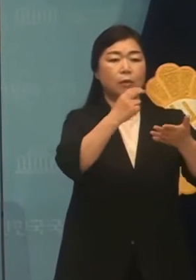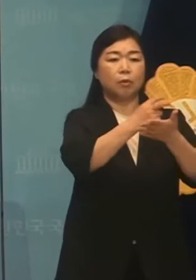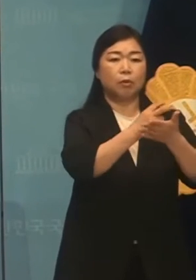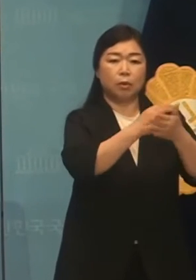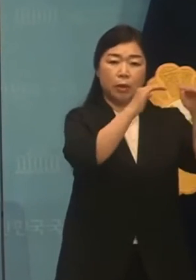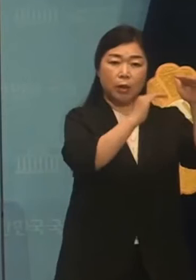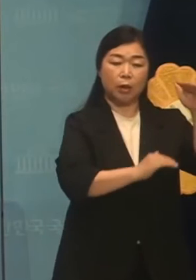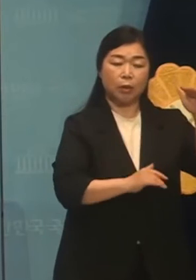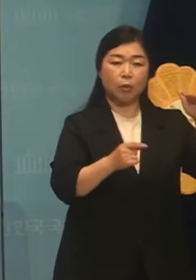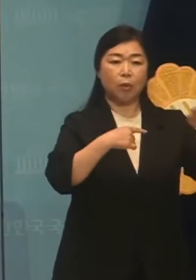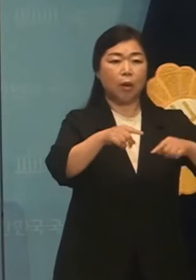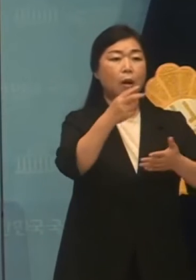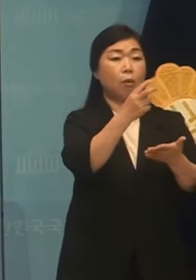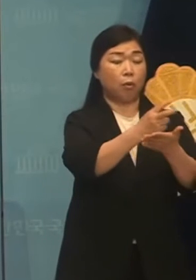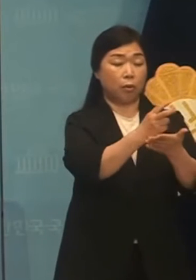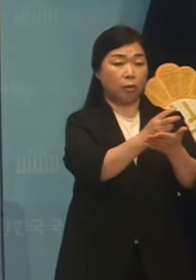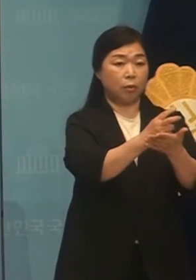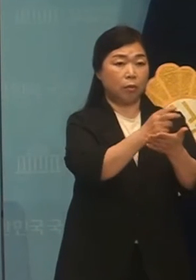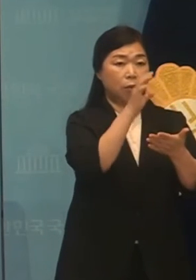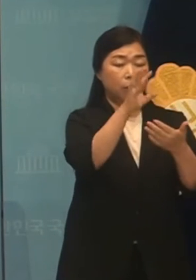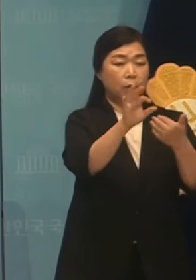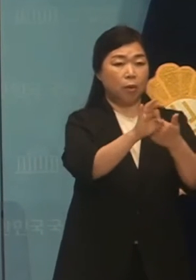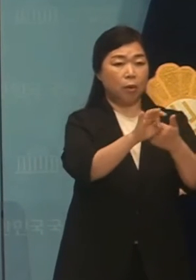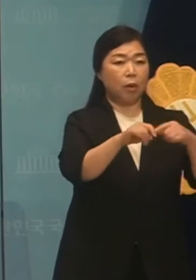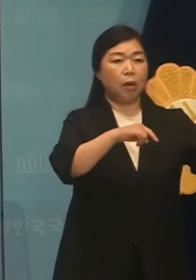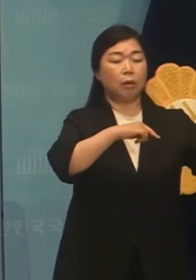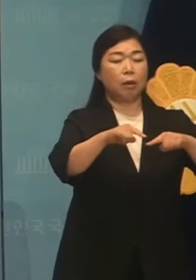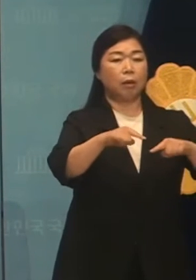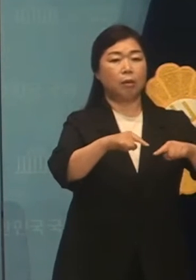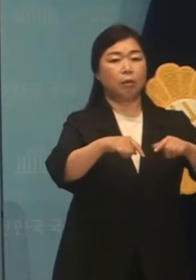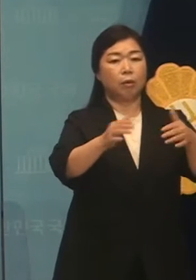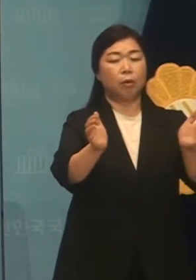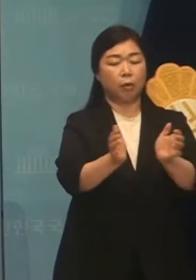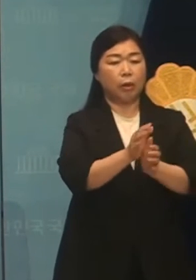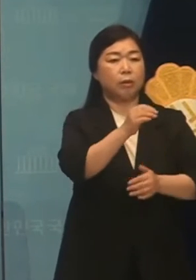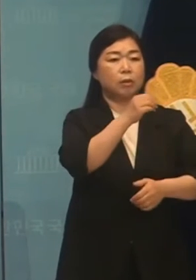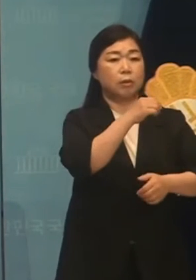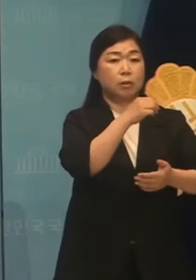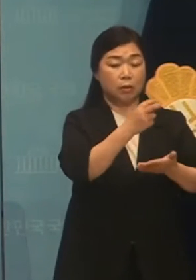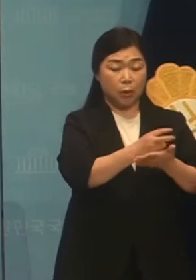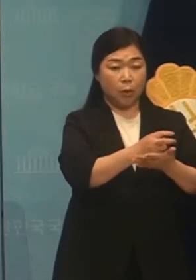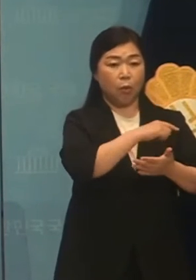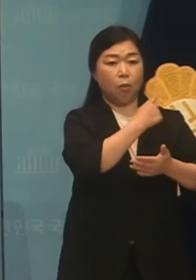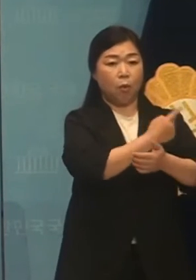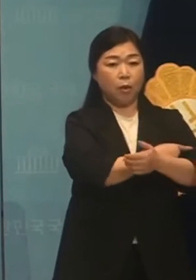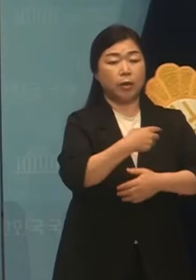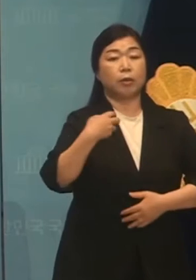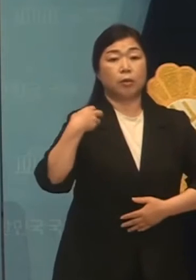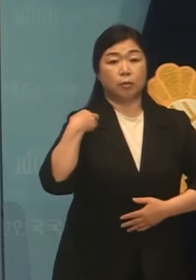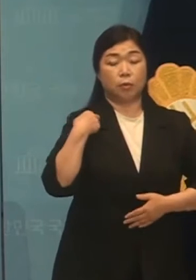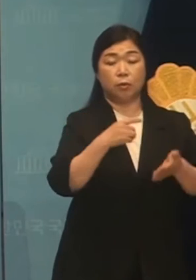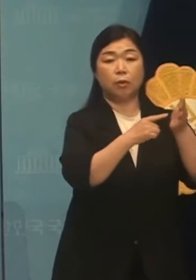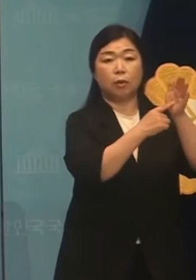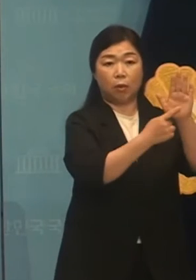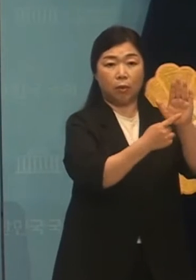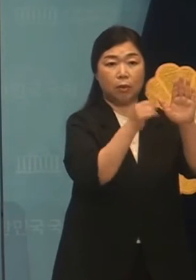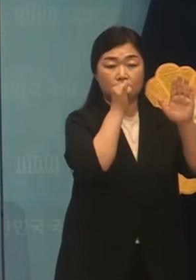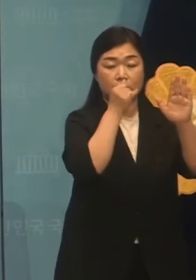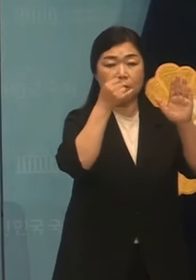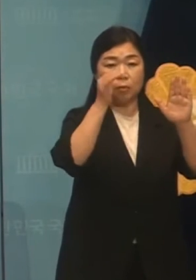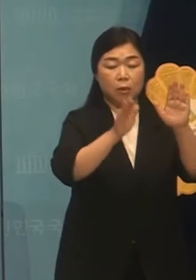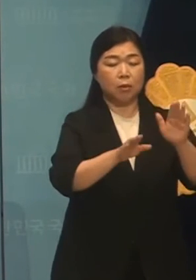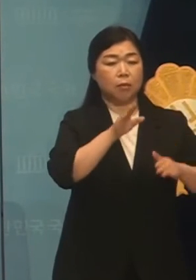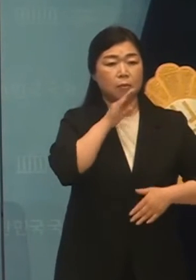내지는 당헌에도 당원의 자격, 당원의 권리와 의무가 나와 있습니다. 그런데